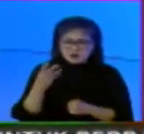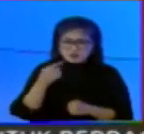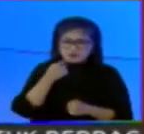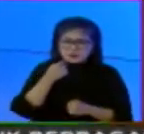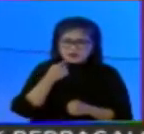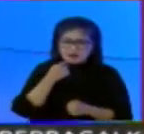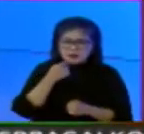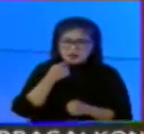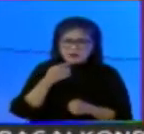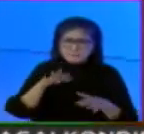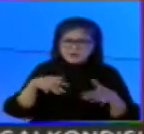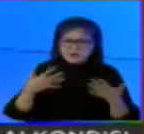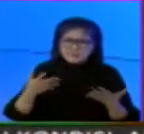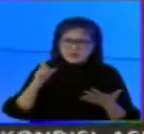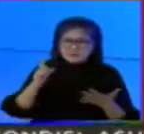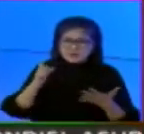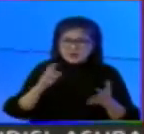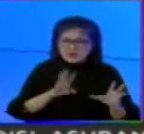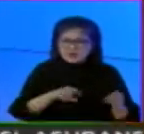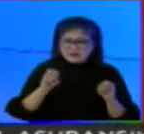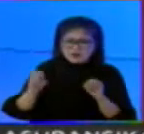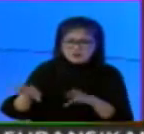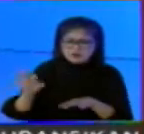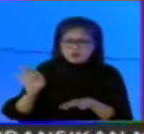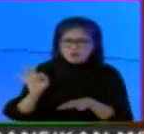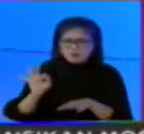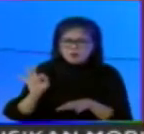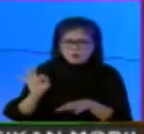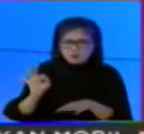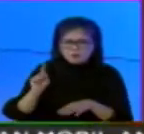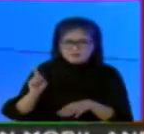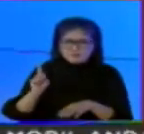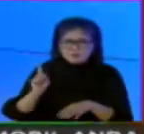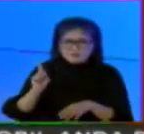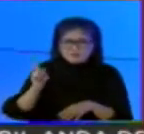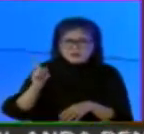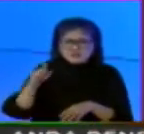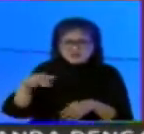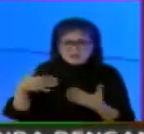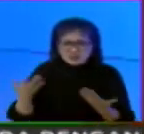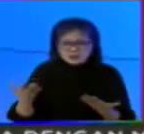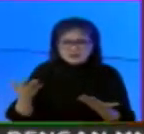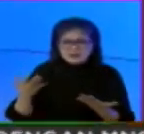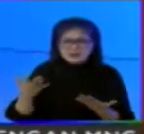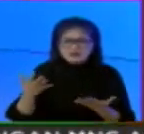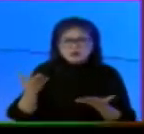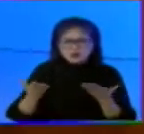belum ada skenario karena masih ada gejala dan tanda tentu.